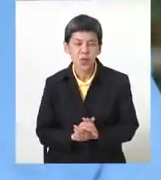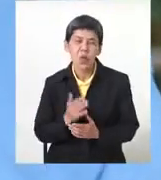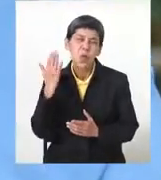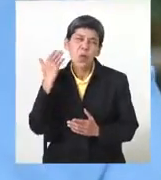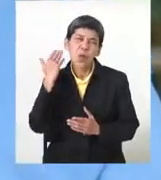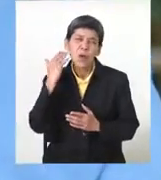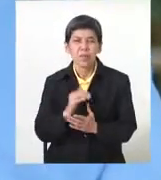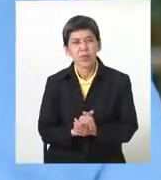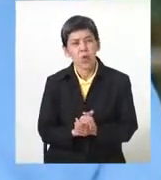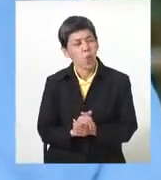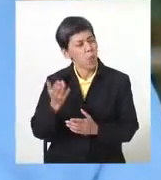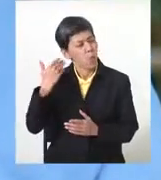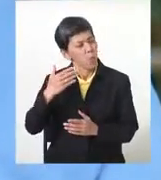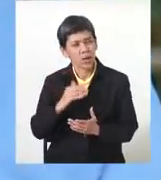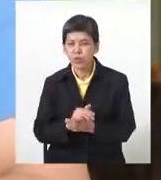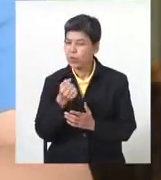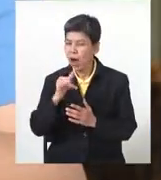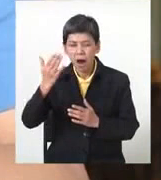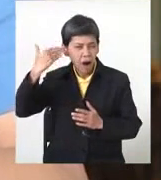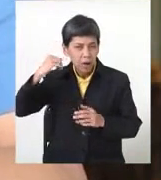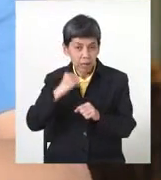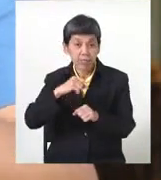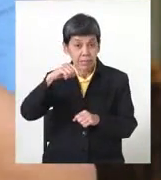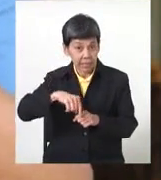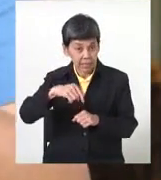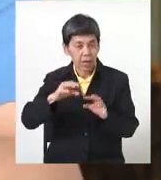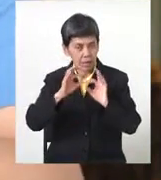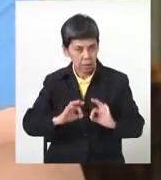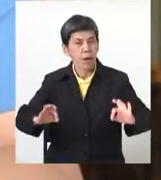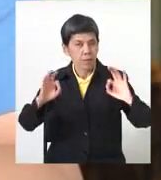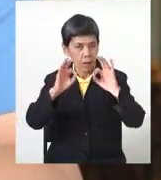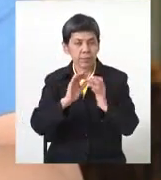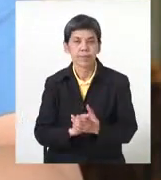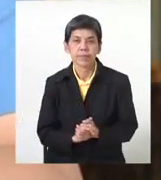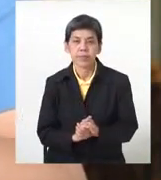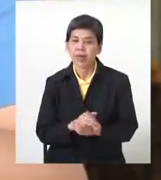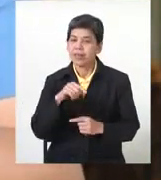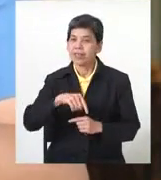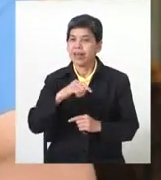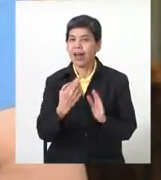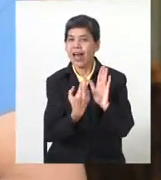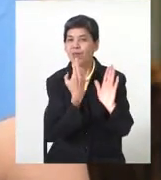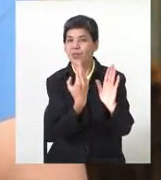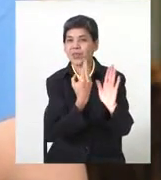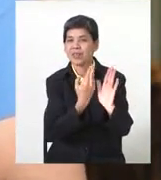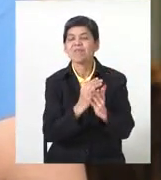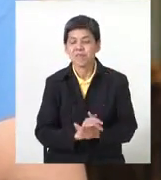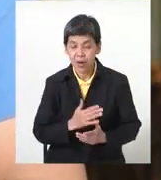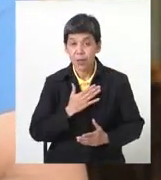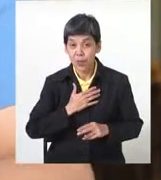กลับไปถึงสมัยราวดีพื้นที่แห่งนี้ก็เป็นหัวเมืองสำคัญของมณฑล